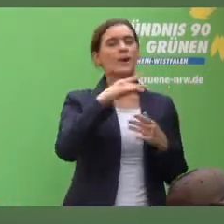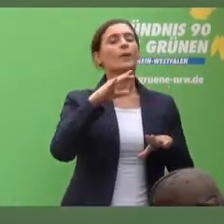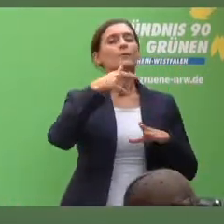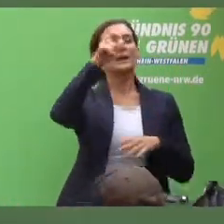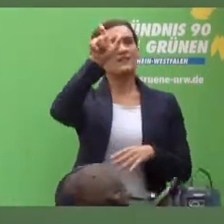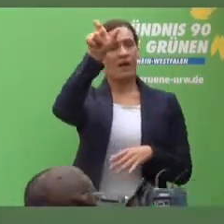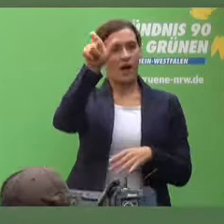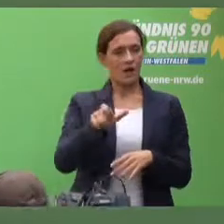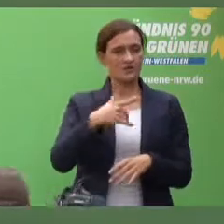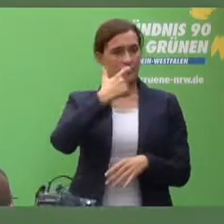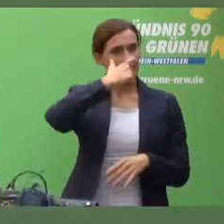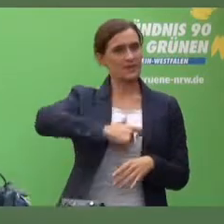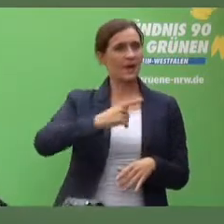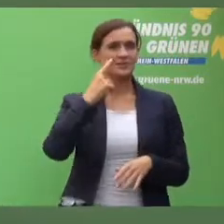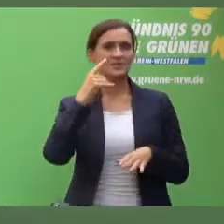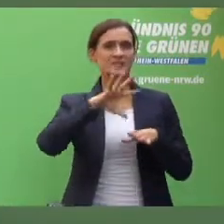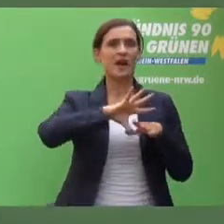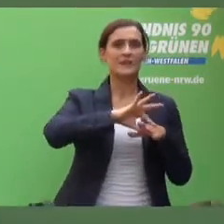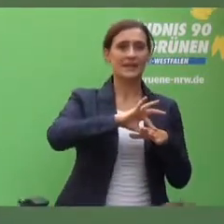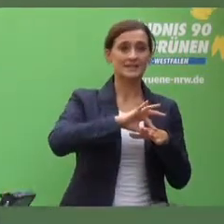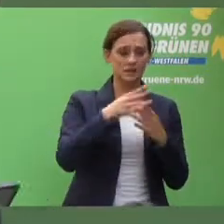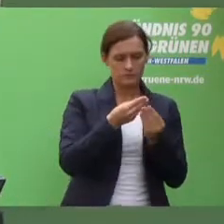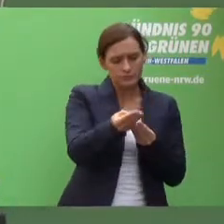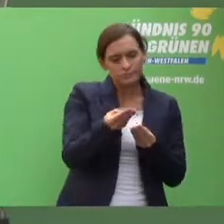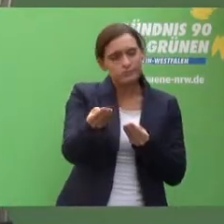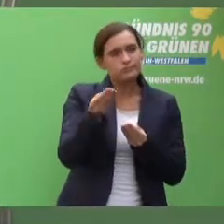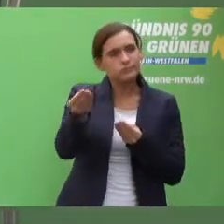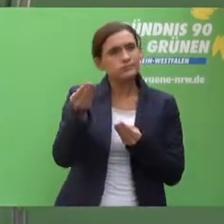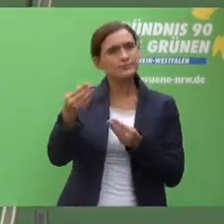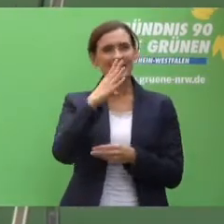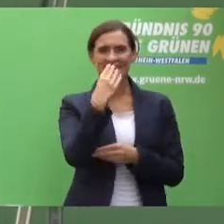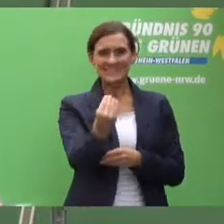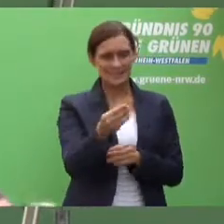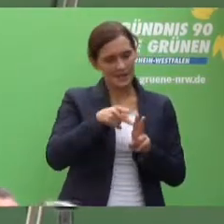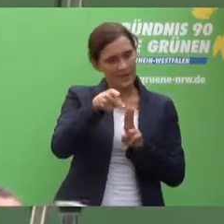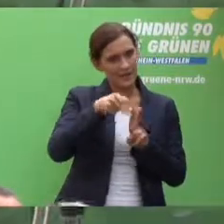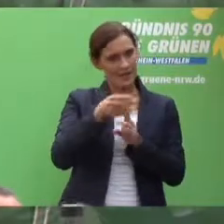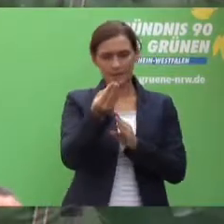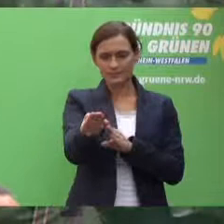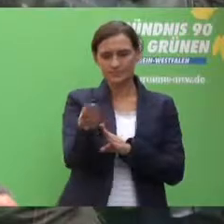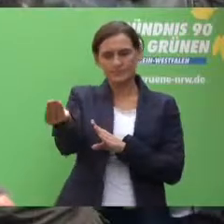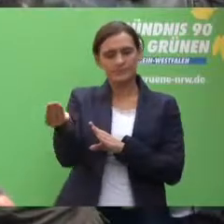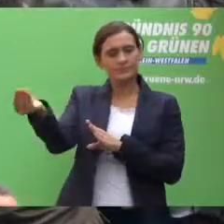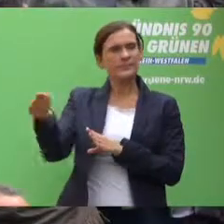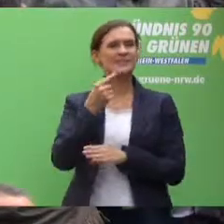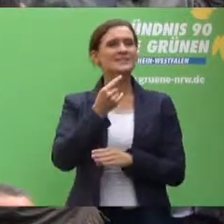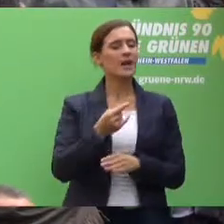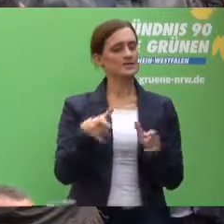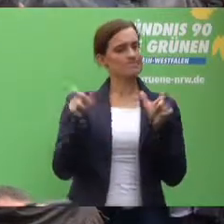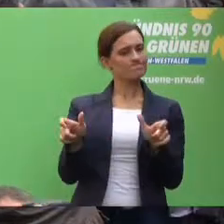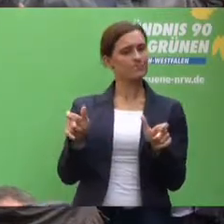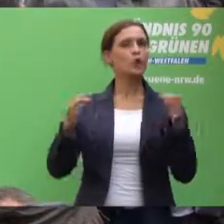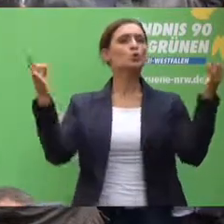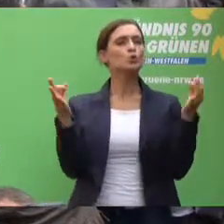Zahnärzte in den ICEs auslegen. Die sind gegen die grüne Bürgerversicherung.